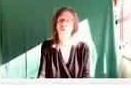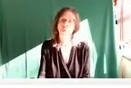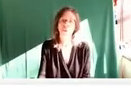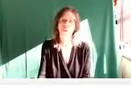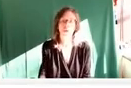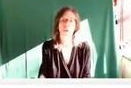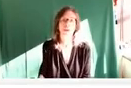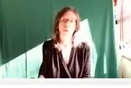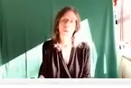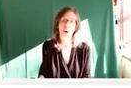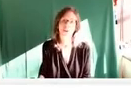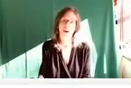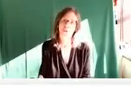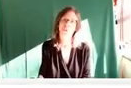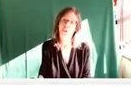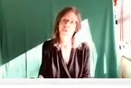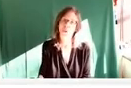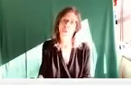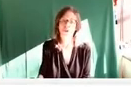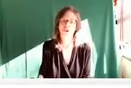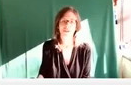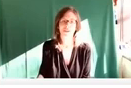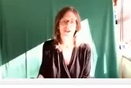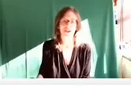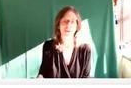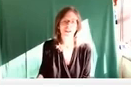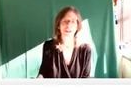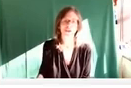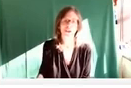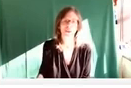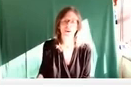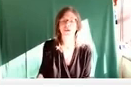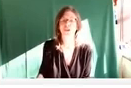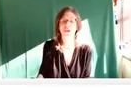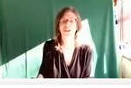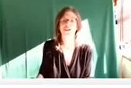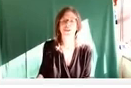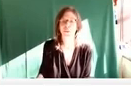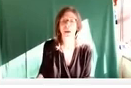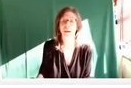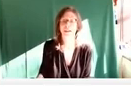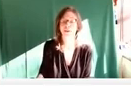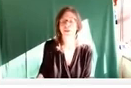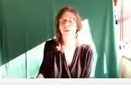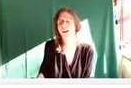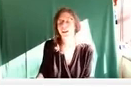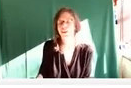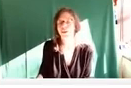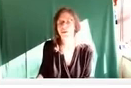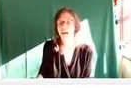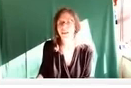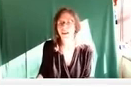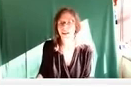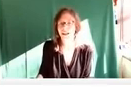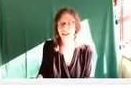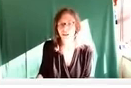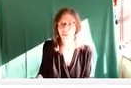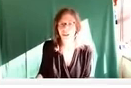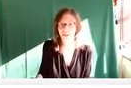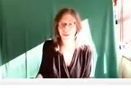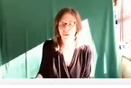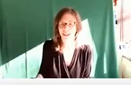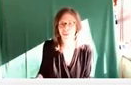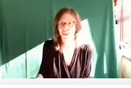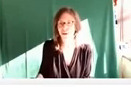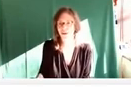Je vous propose, on ne l'écoutera pas ensemble, mais je vous propose le visionnement de cette vidéo-là de John Oliver qui parlait de différents scandales dans le